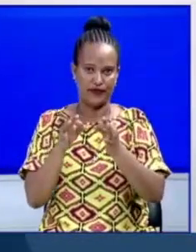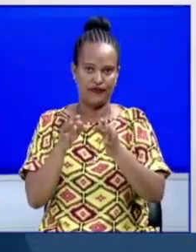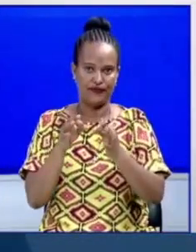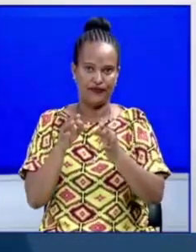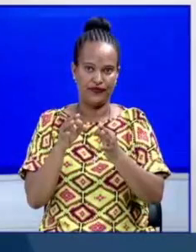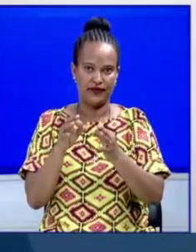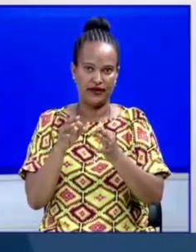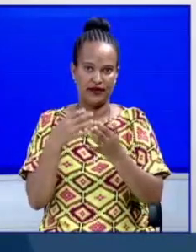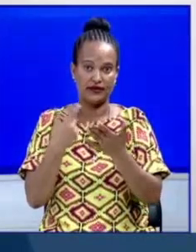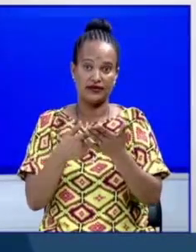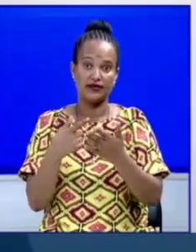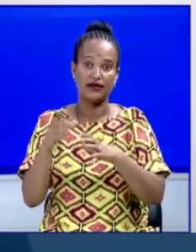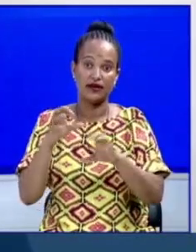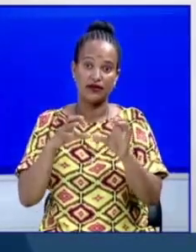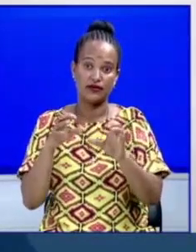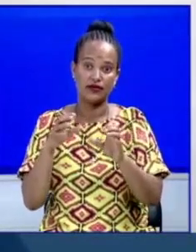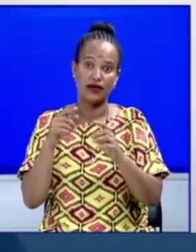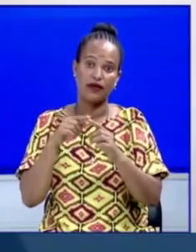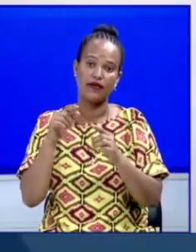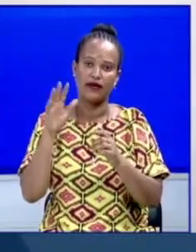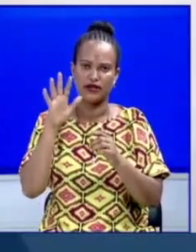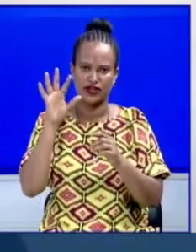ወራ ተደፍኡ ዘሎ ናብ ከባቢ